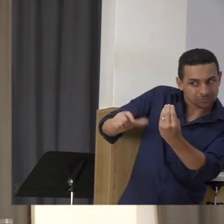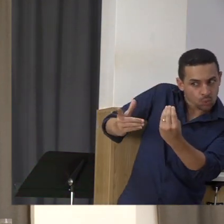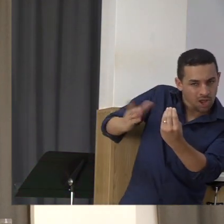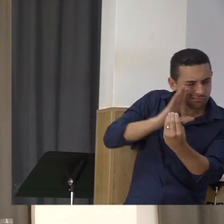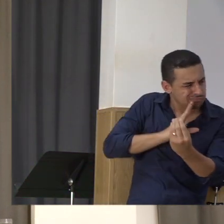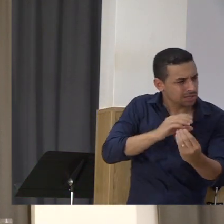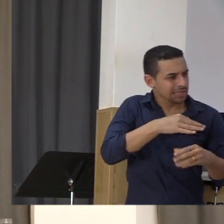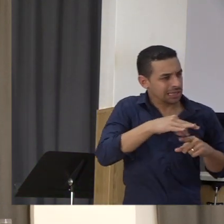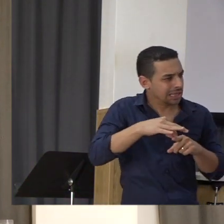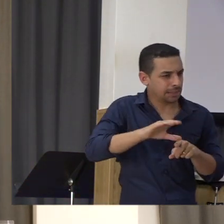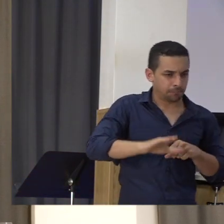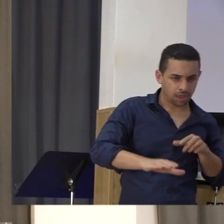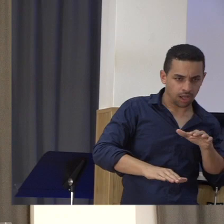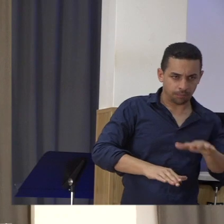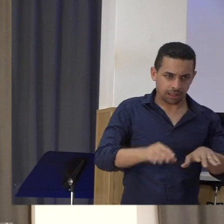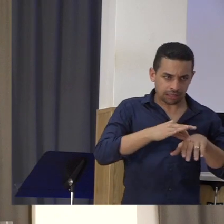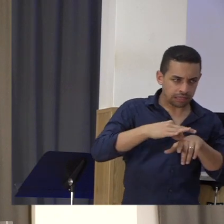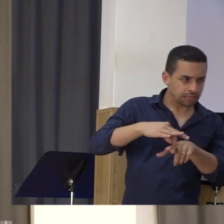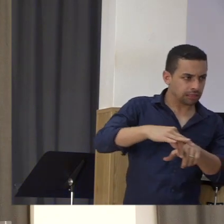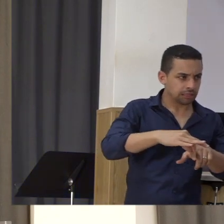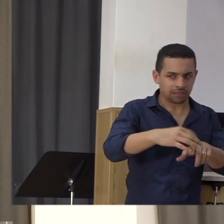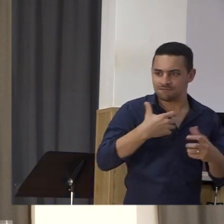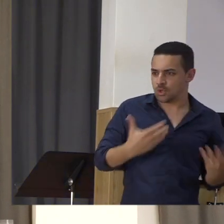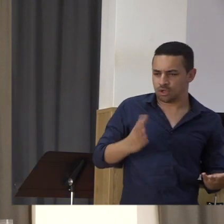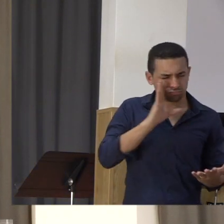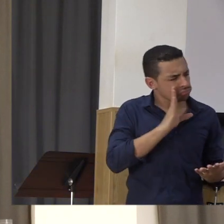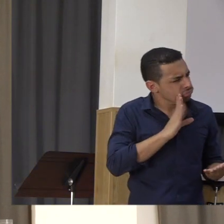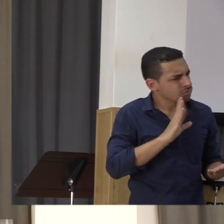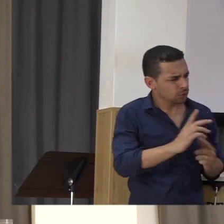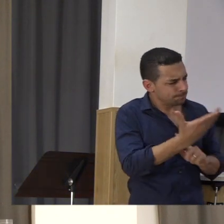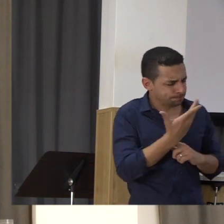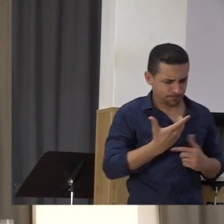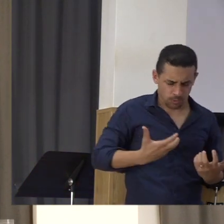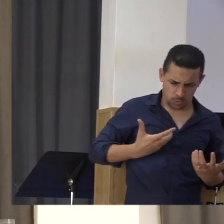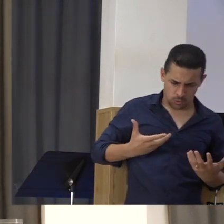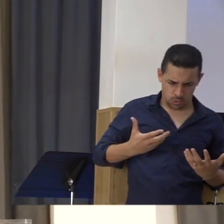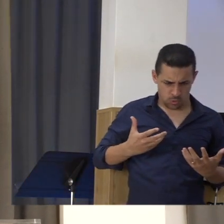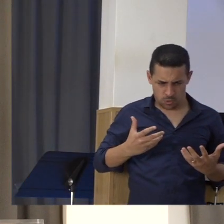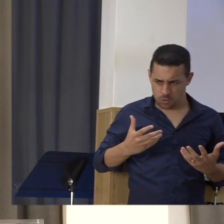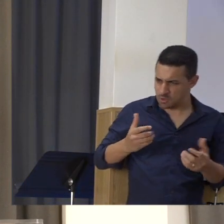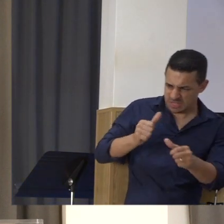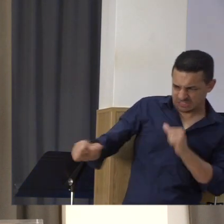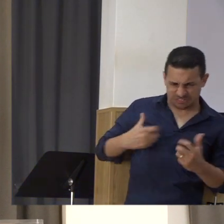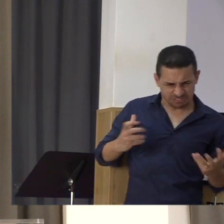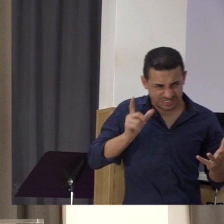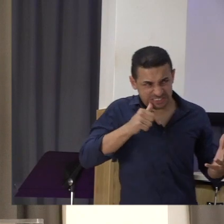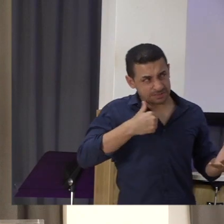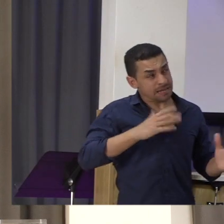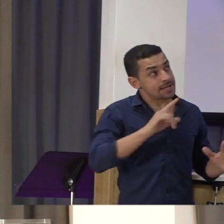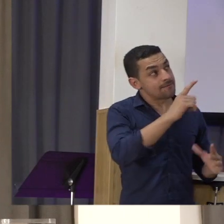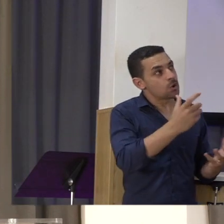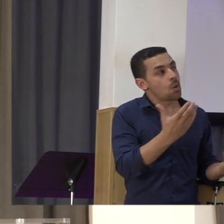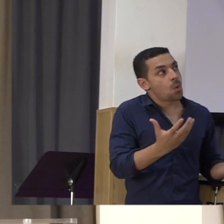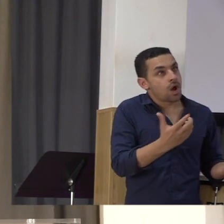Conduis mes pas. Conduis mes pas. J'ai envie de le faire moi-même. J'ai envie de régler le compte à celui-là. Je peux le faire. J'en